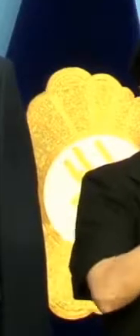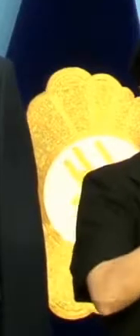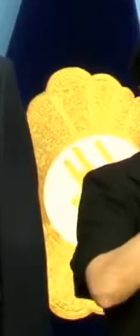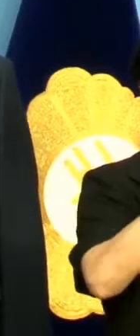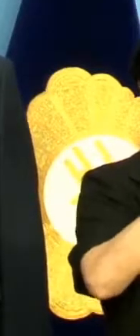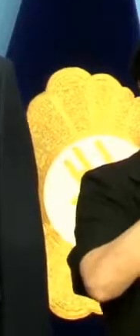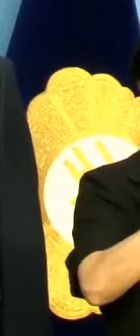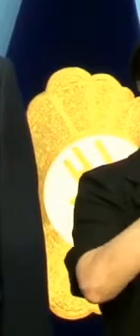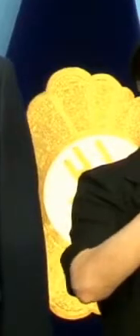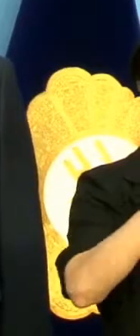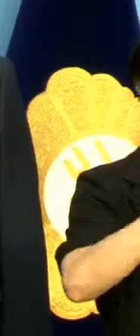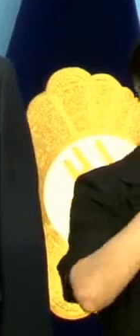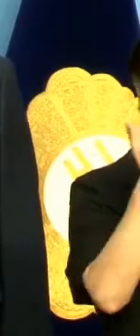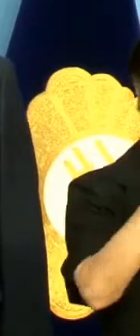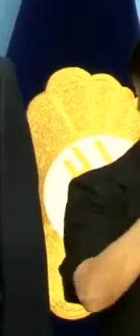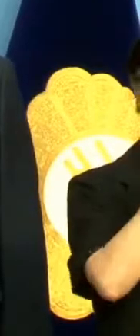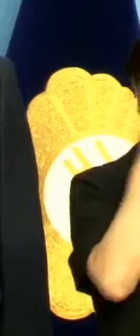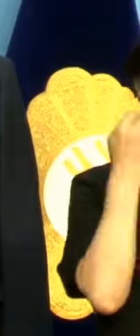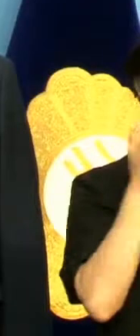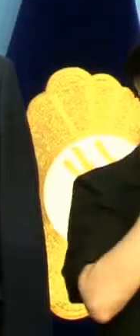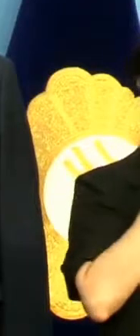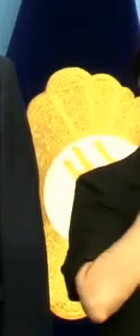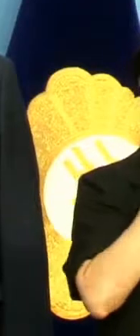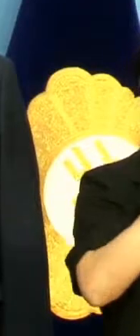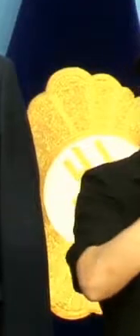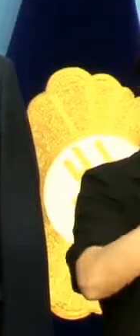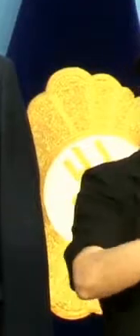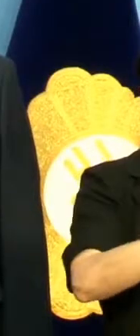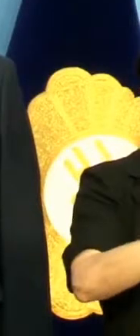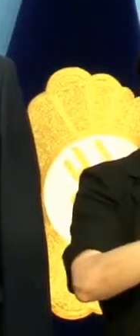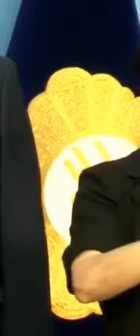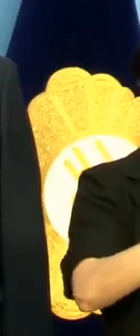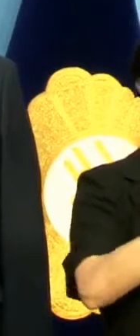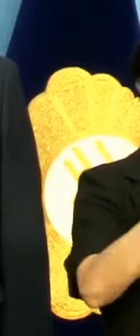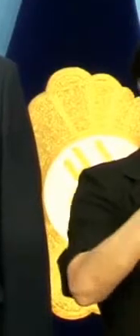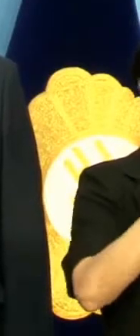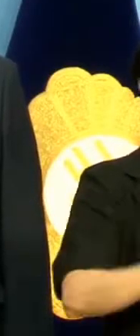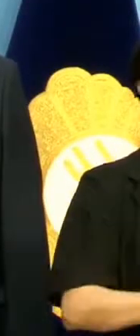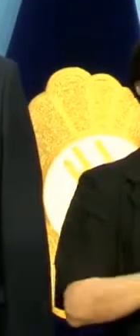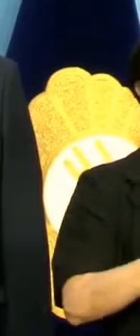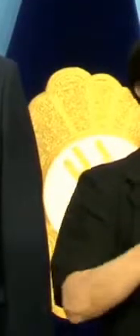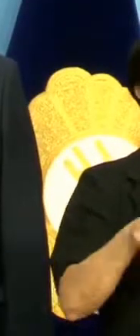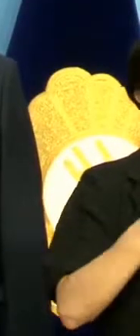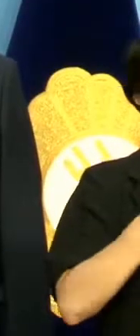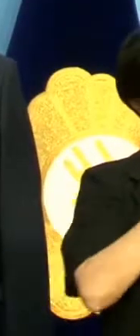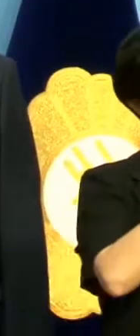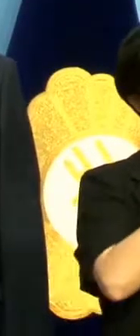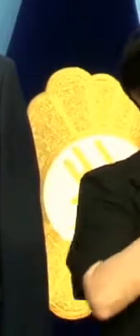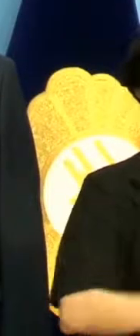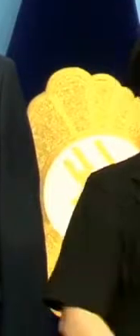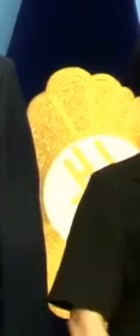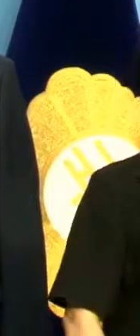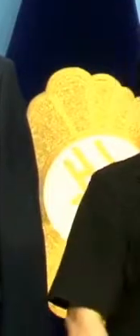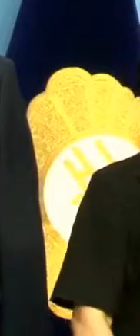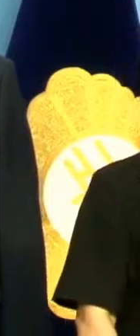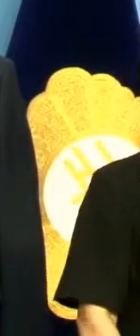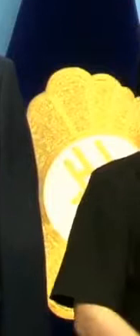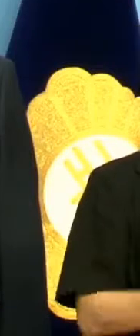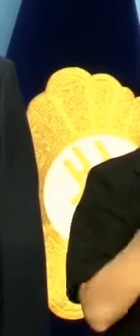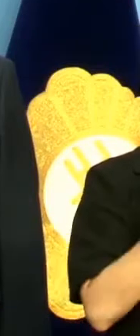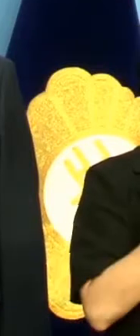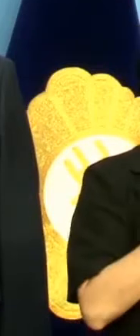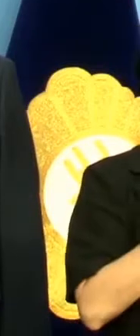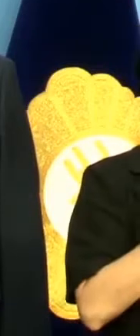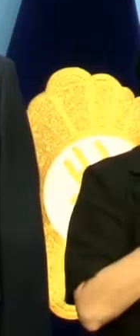입금된 흔적이 없기 때문에 이 부분에 대해서 업의 이므로 보고 수학 요청하는 것입니다 세번째는